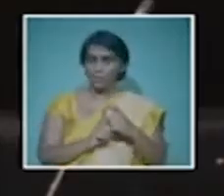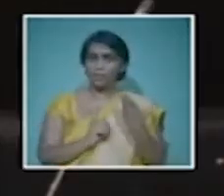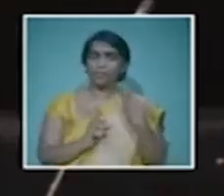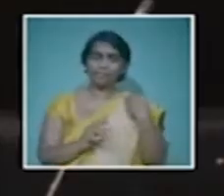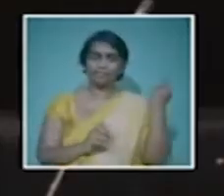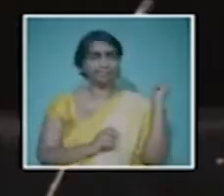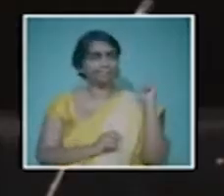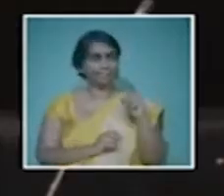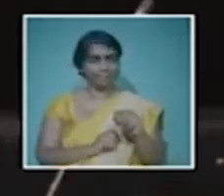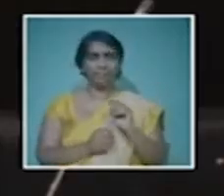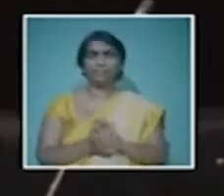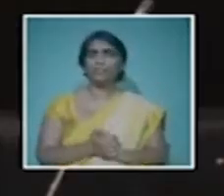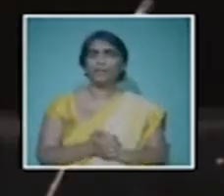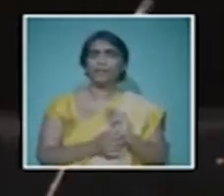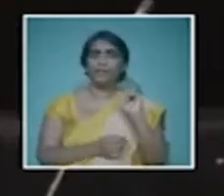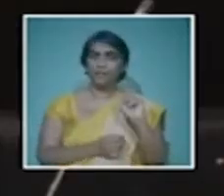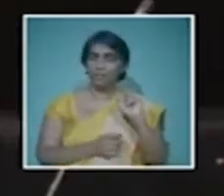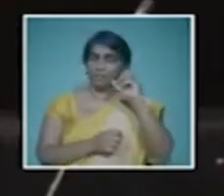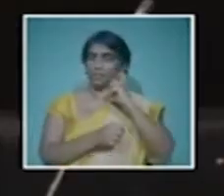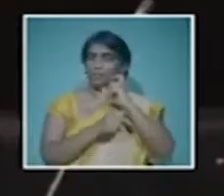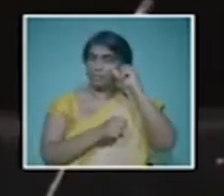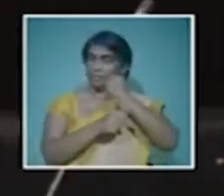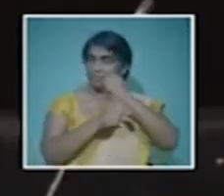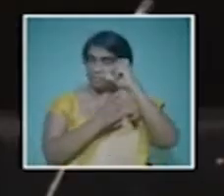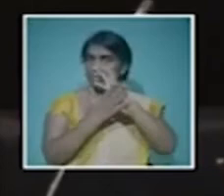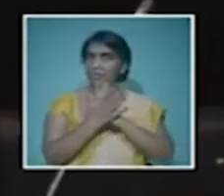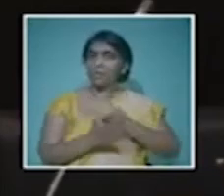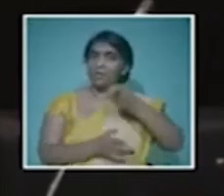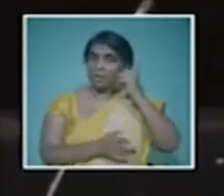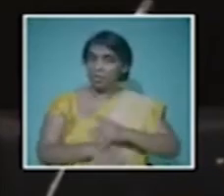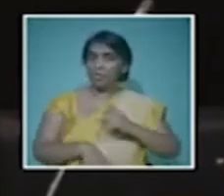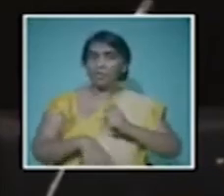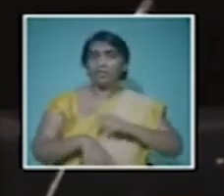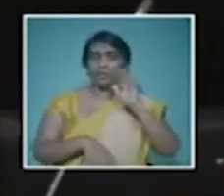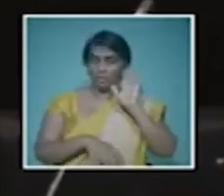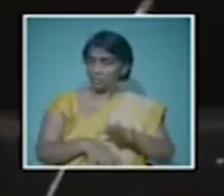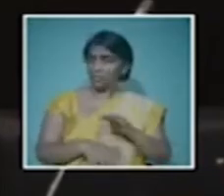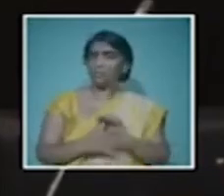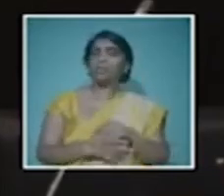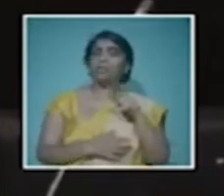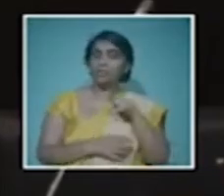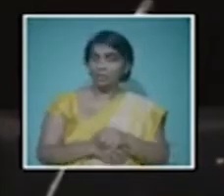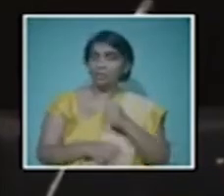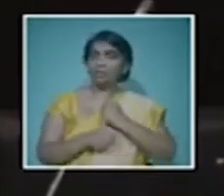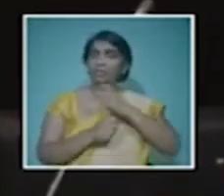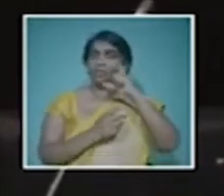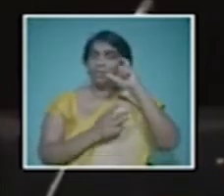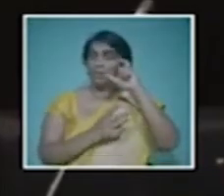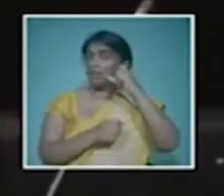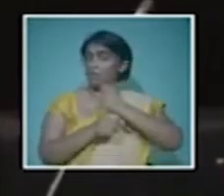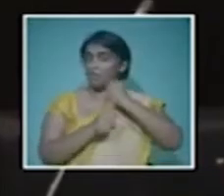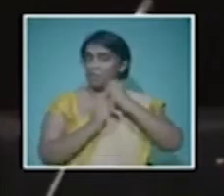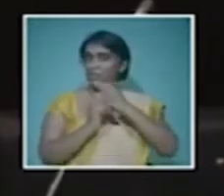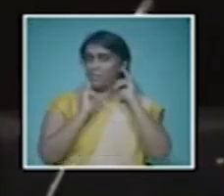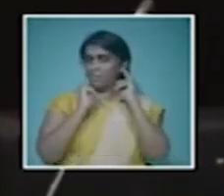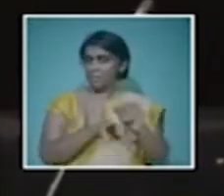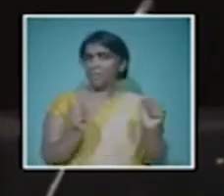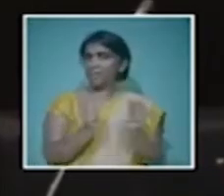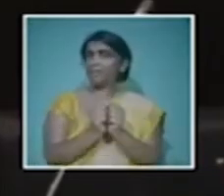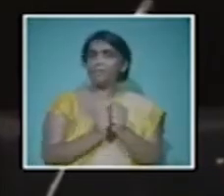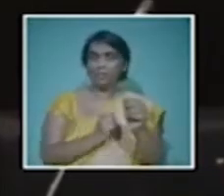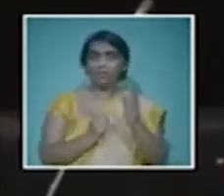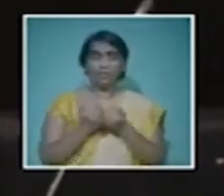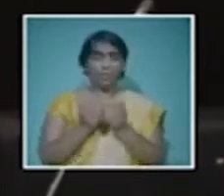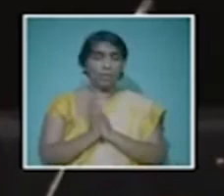தற்போதைய பொருளாதார சீரழிவிற்கும் மக்கள் பசி பட்டினியால் வாடுவதற்கும் வீதிகளில் இறங்கி அன்றாட தேவைகளுக்காக போராடுவதற்கும் அரசியலமைப்பின்